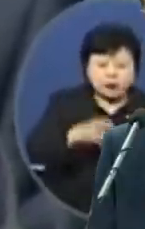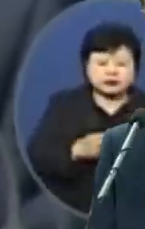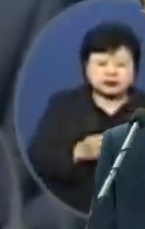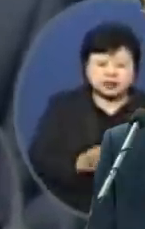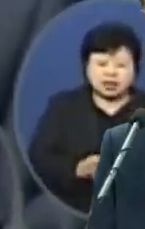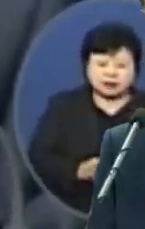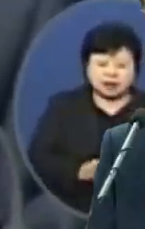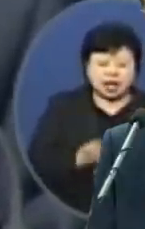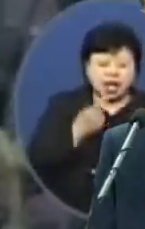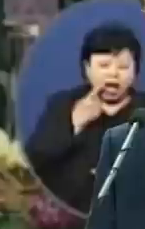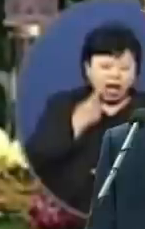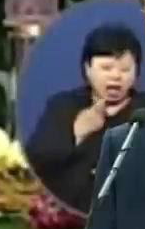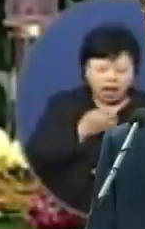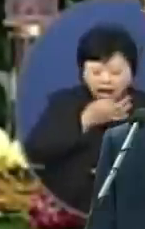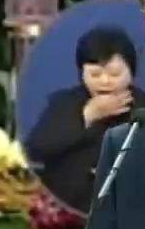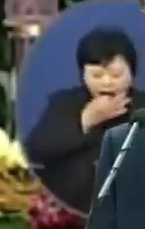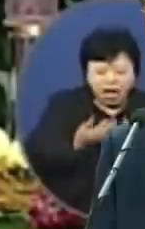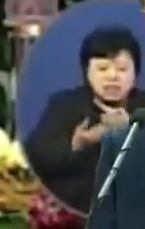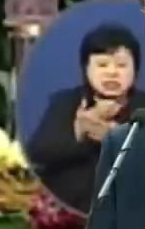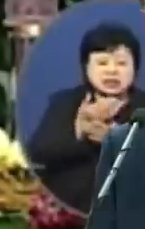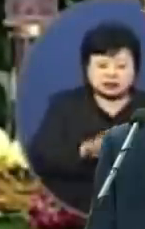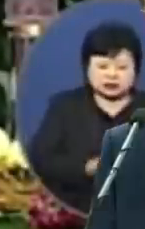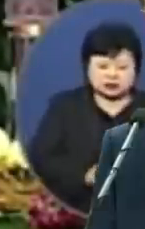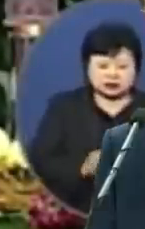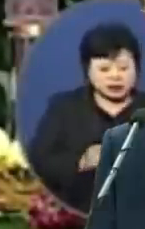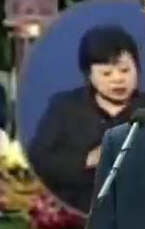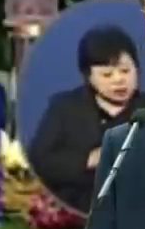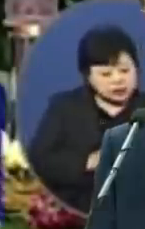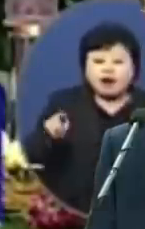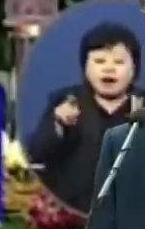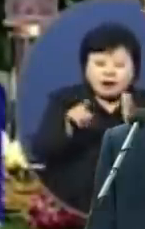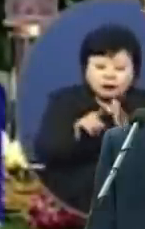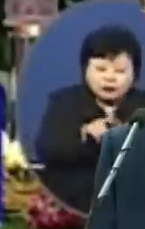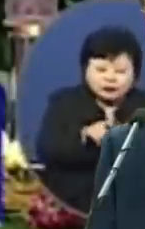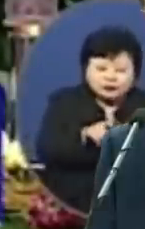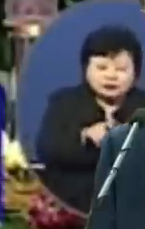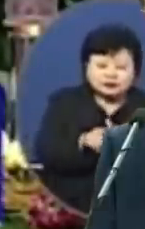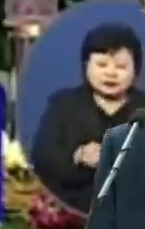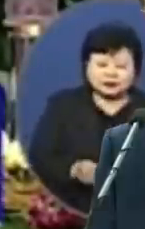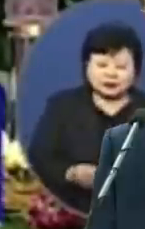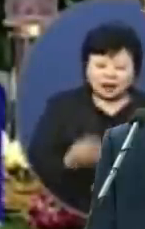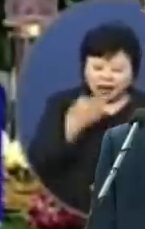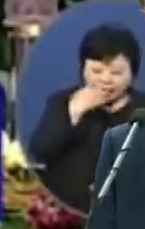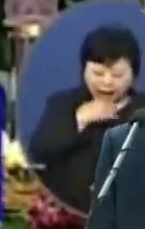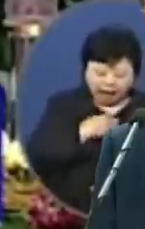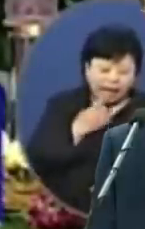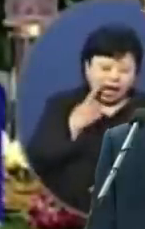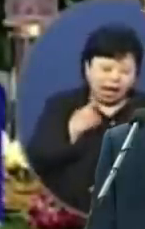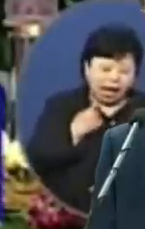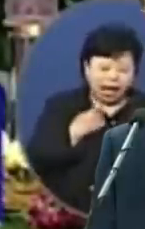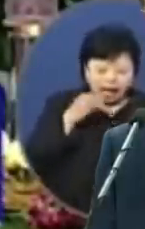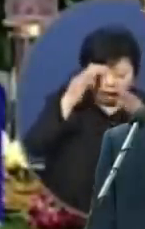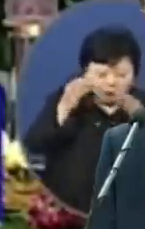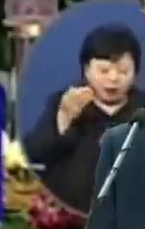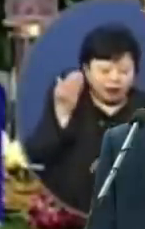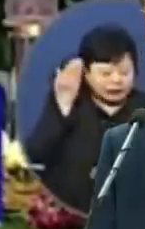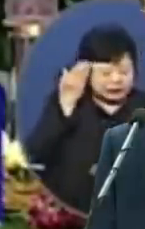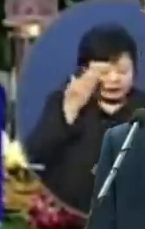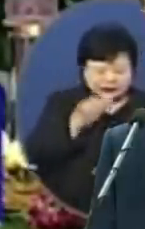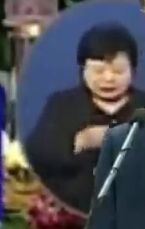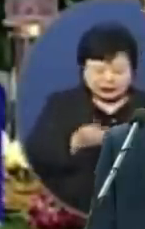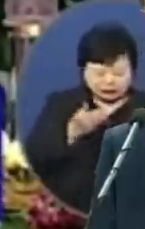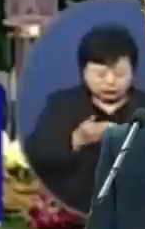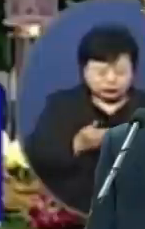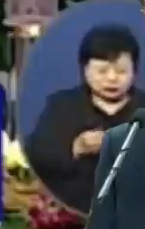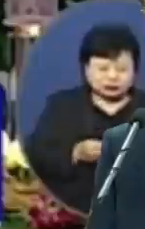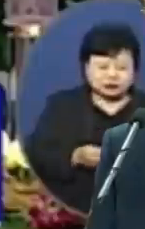그래가지고서 창세기 3장 6절로 보면은 여자가 그 나무를 본 적 먹음직도 하고 보암직도 하고 지혜롭게 할 만큼 탐스럽기도